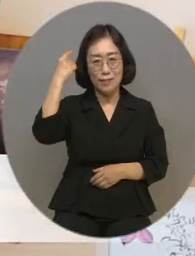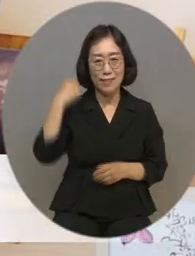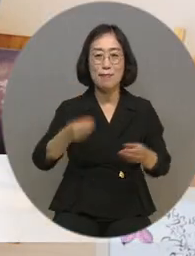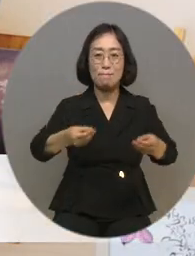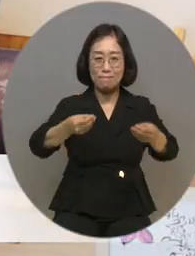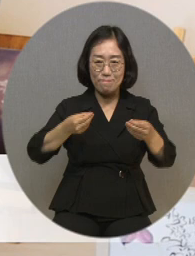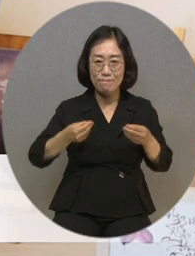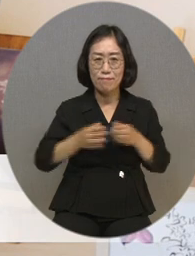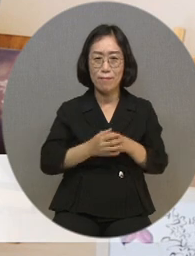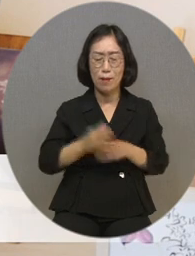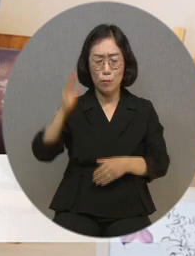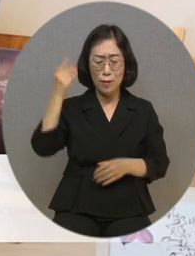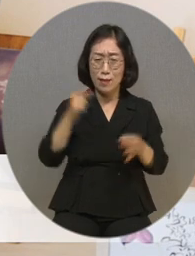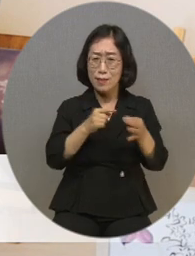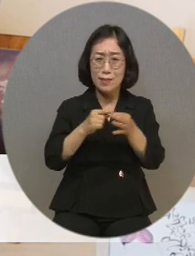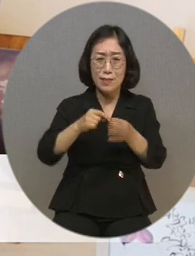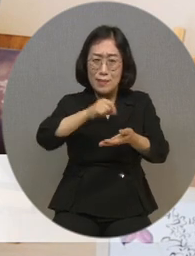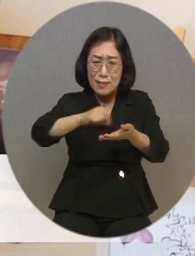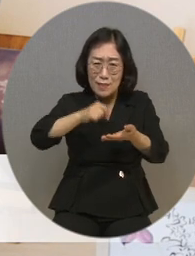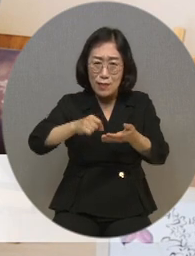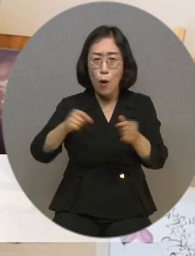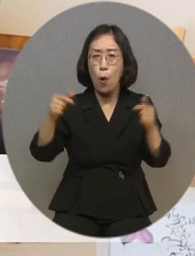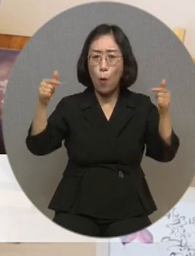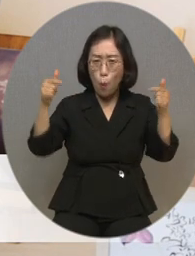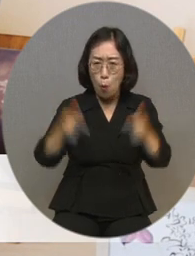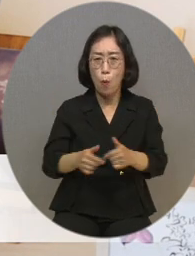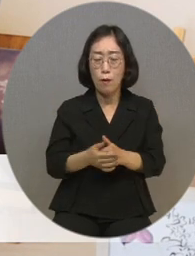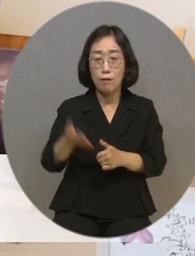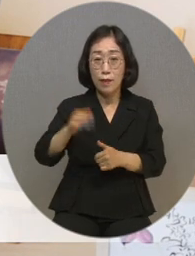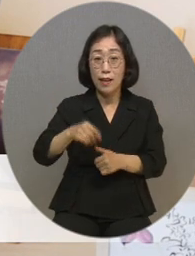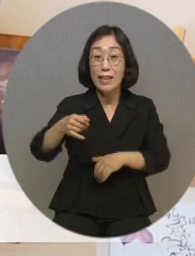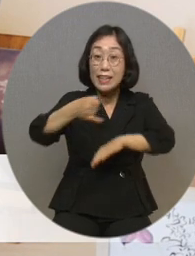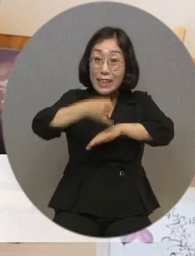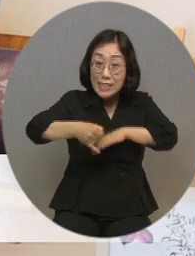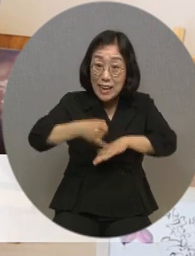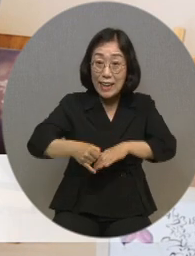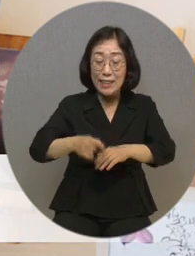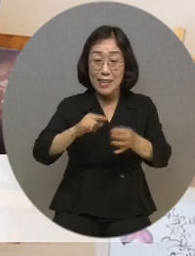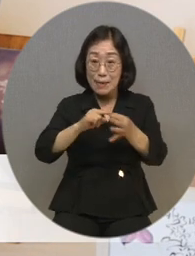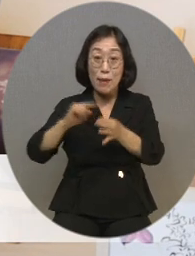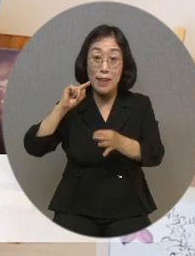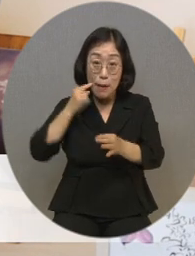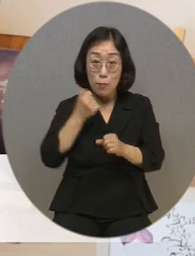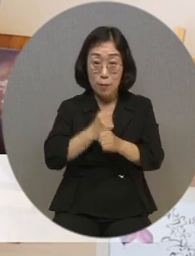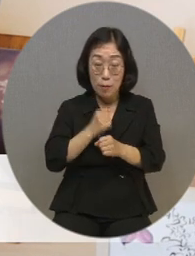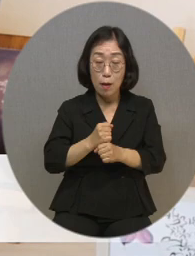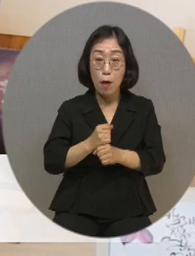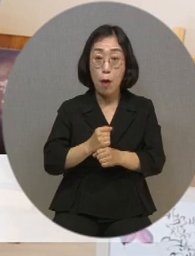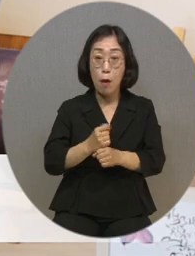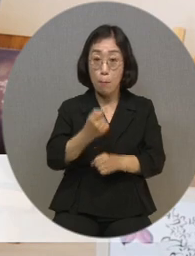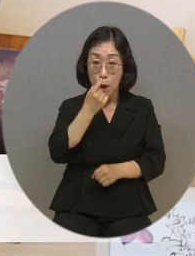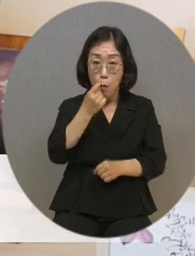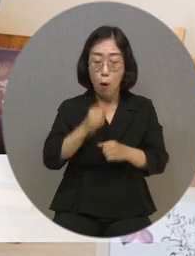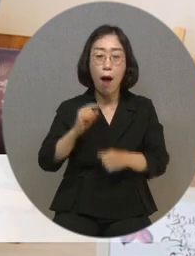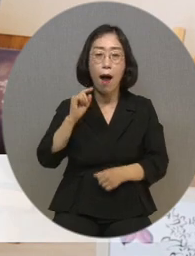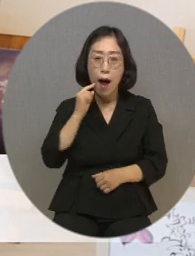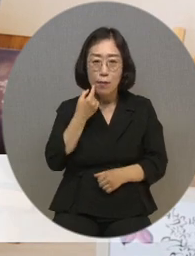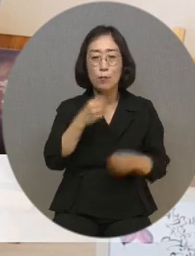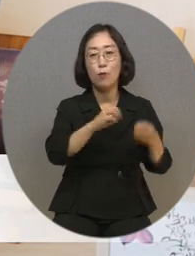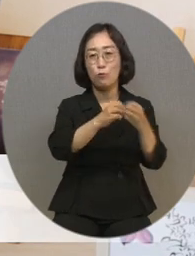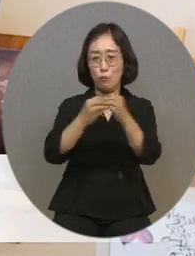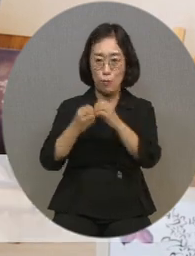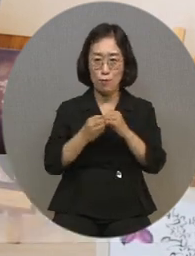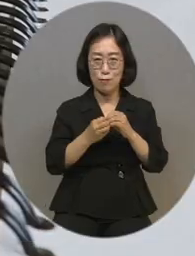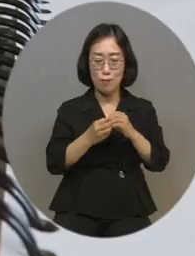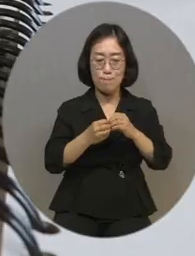요즘에 글씨를 많이 안 쓰잖아요. 그런데 캘리그라피를 배움으로써 예쁜 글씨와 멋글씨와 함께 가서 아름답게 꾸며서 글씨를